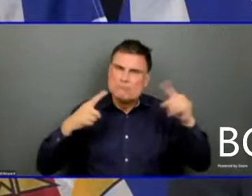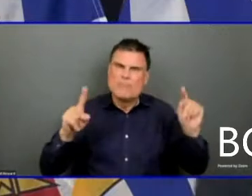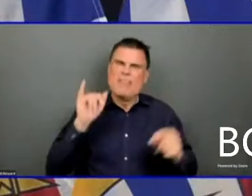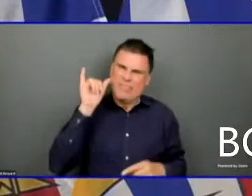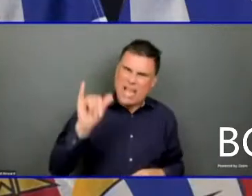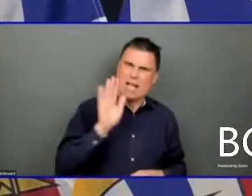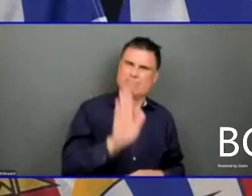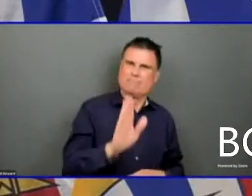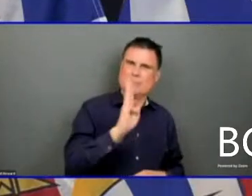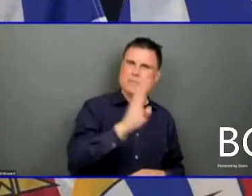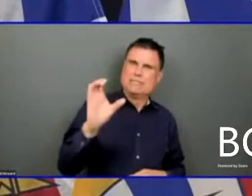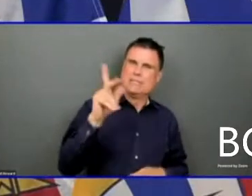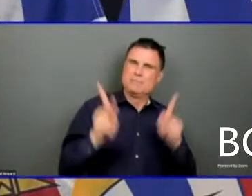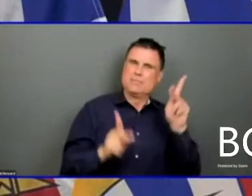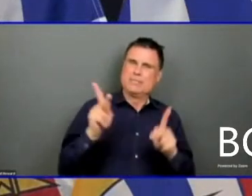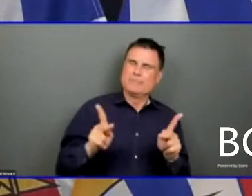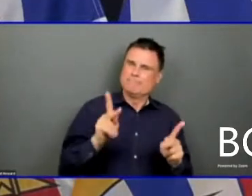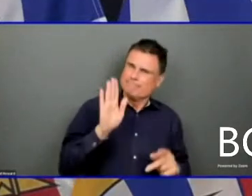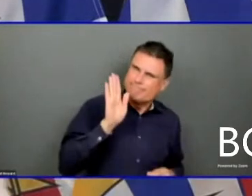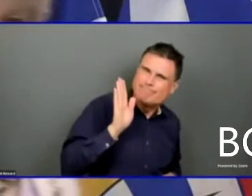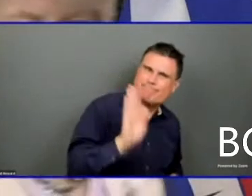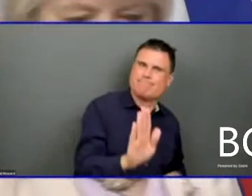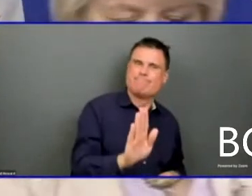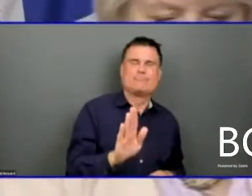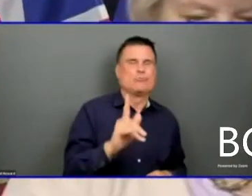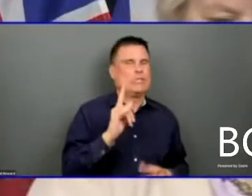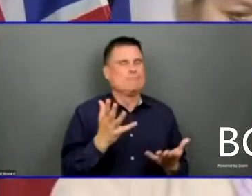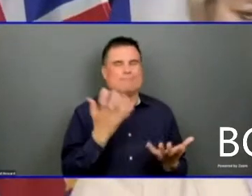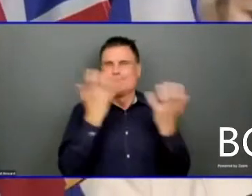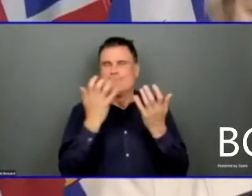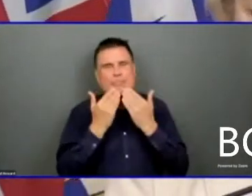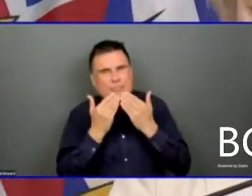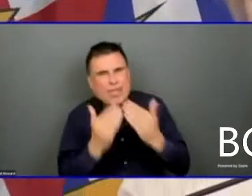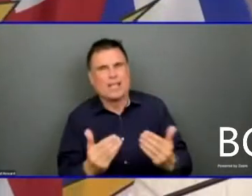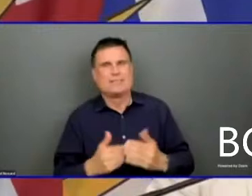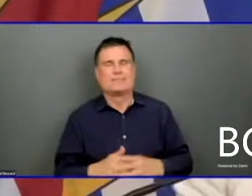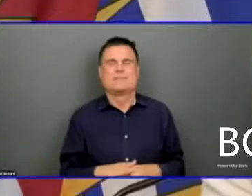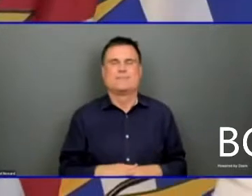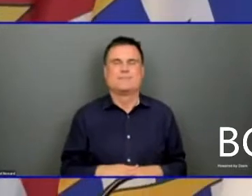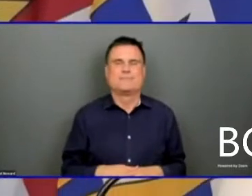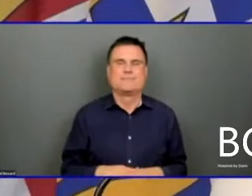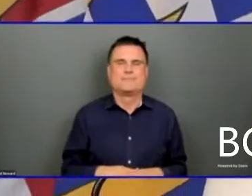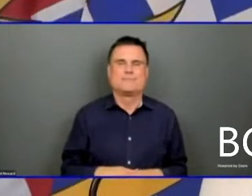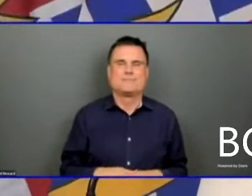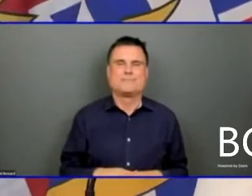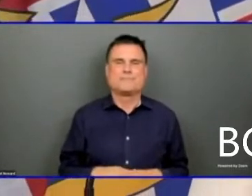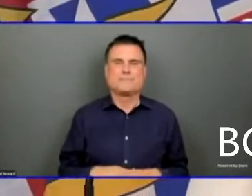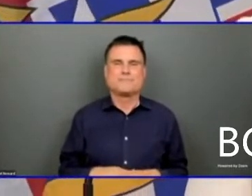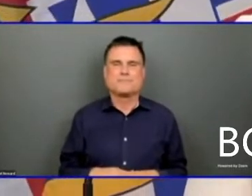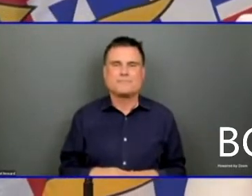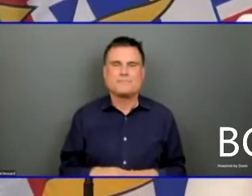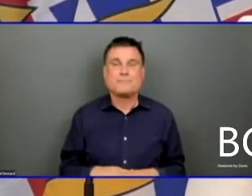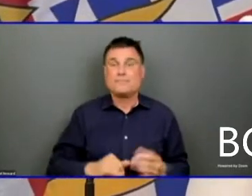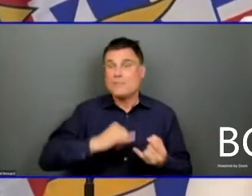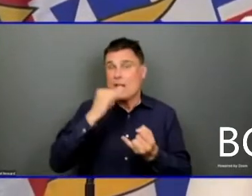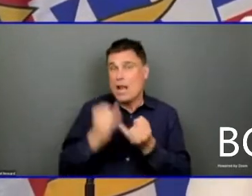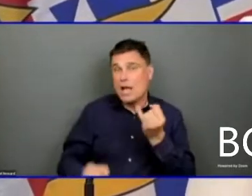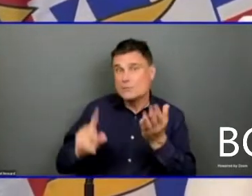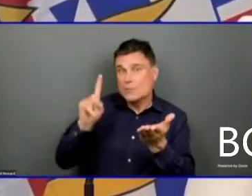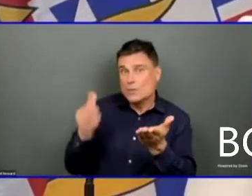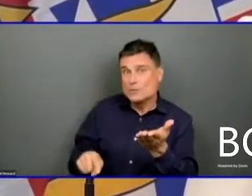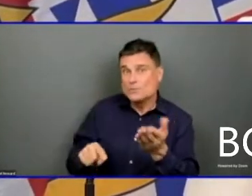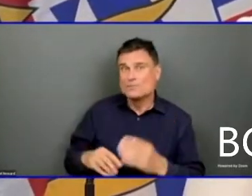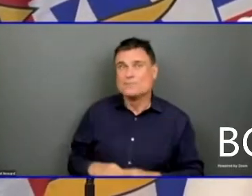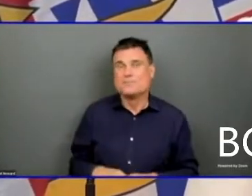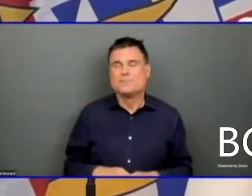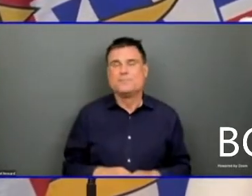our 都 gratitude. 做了格外的 We have time 付 for 出 one 了 more 格外的 question. 努力， For 所以 everyone 取 listening, 得 Dr. 取得 Henry 了 and Minister 很 Dix 好的 have 成 released a 绩。 statement this 我 afternoon 这个 with 的